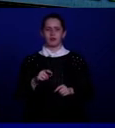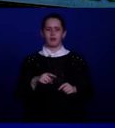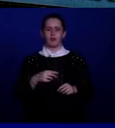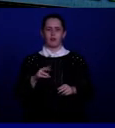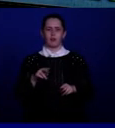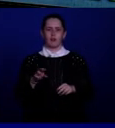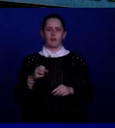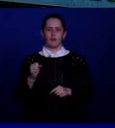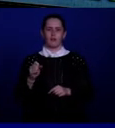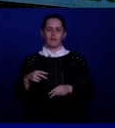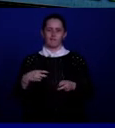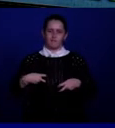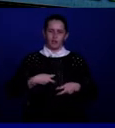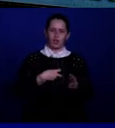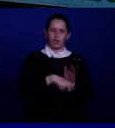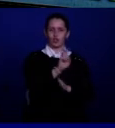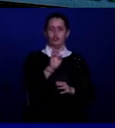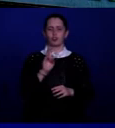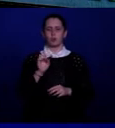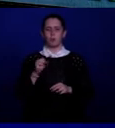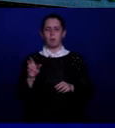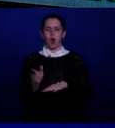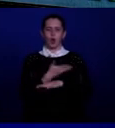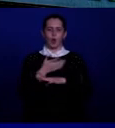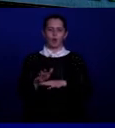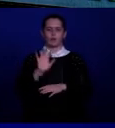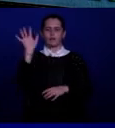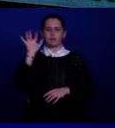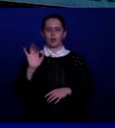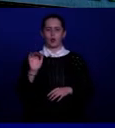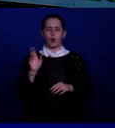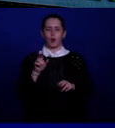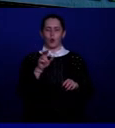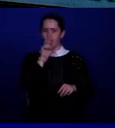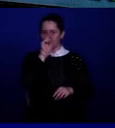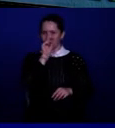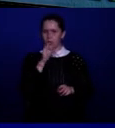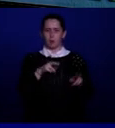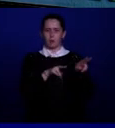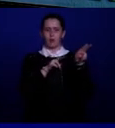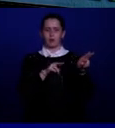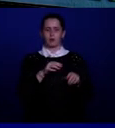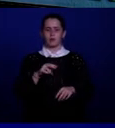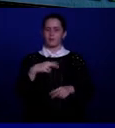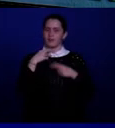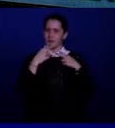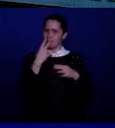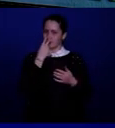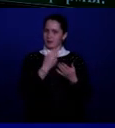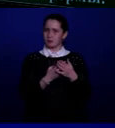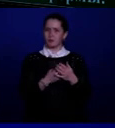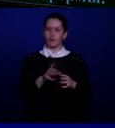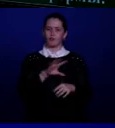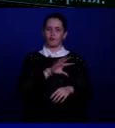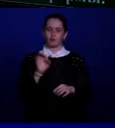Выезжают погулять, серых уток пострелять. Посмотрите внимательно.